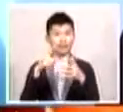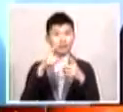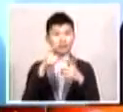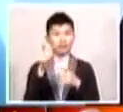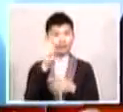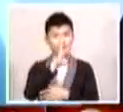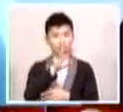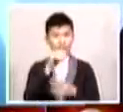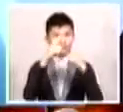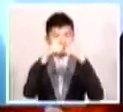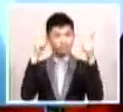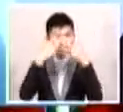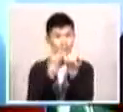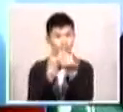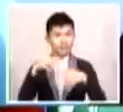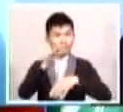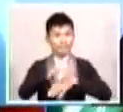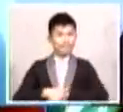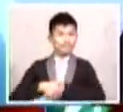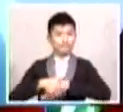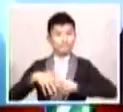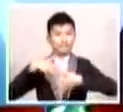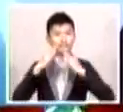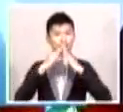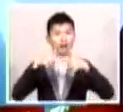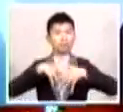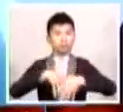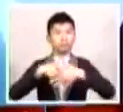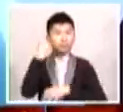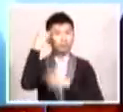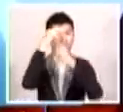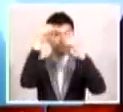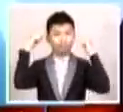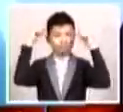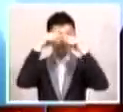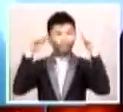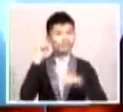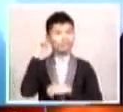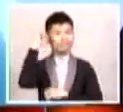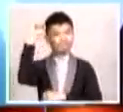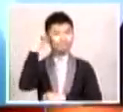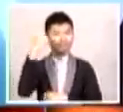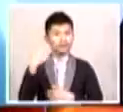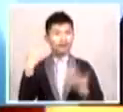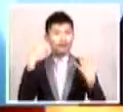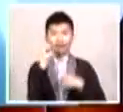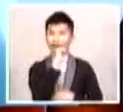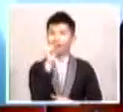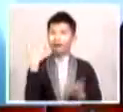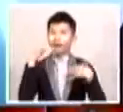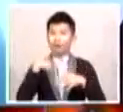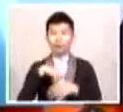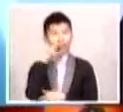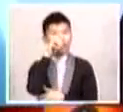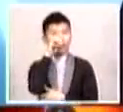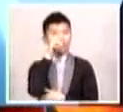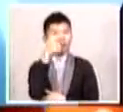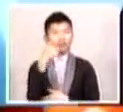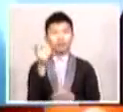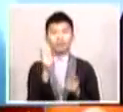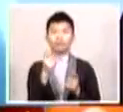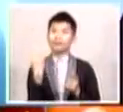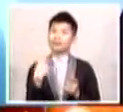生手牵着手，在大城市激烈示威，但又载歌载舞，我真是无限羡慕又无限